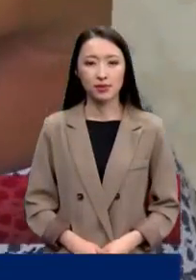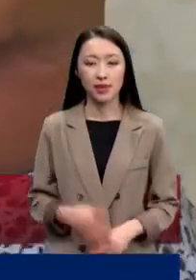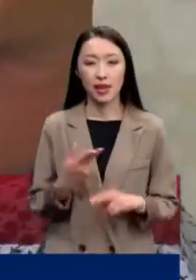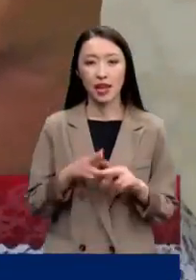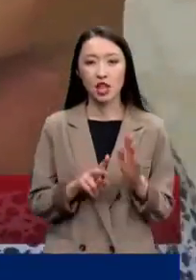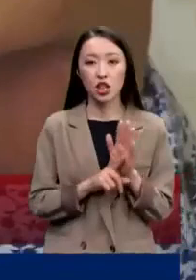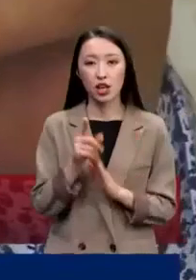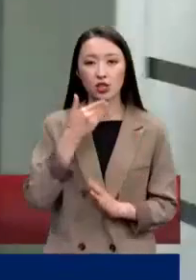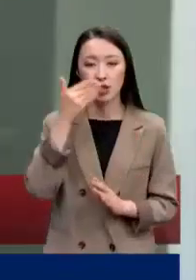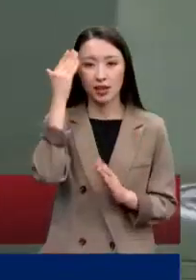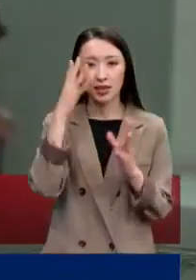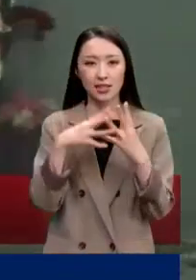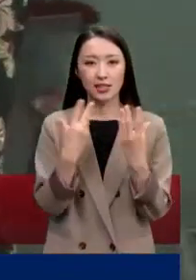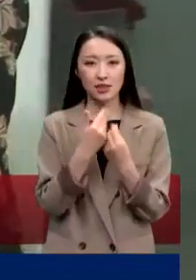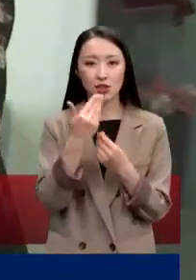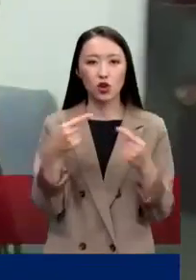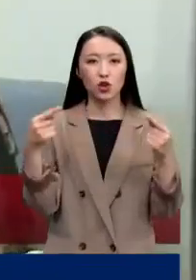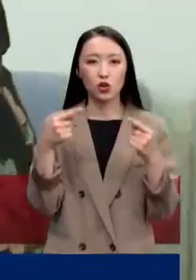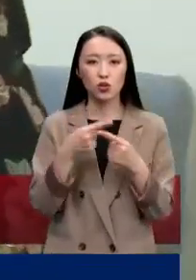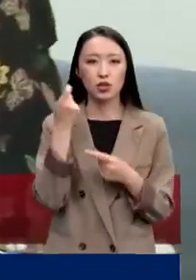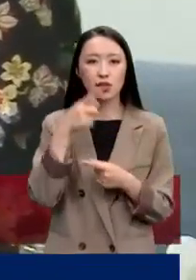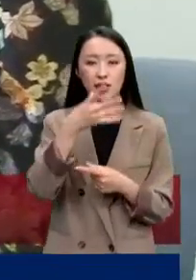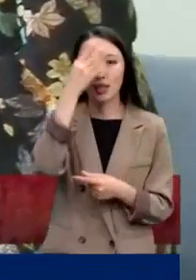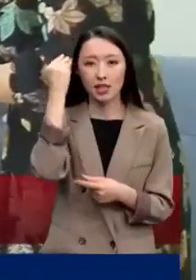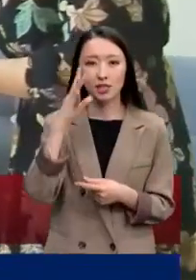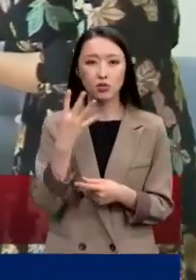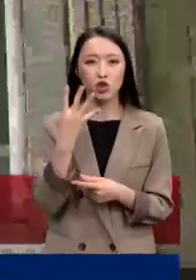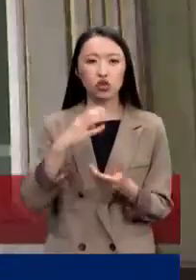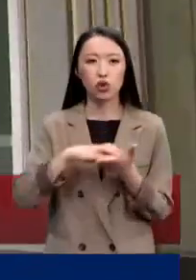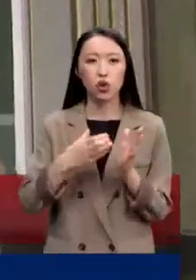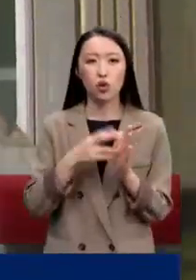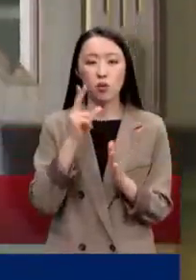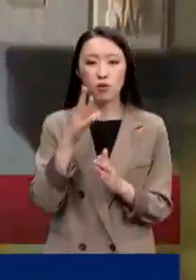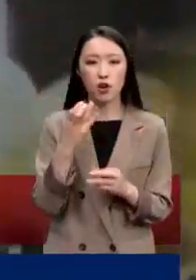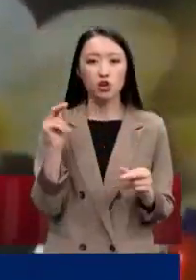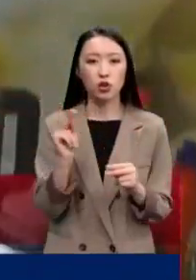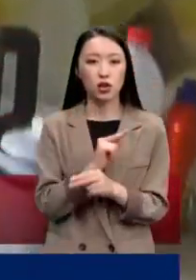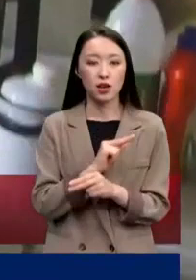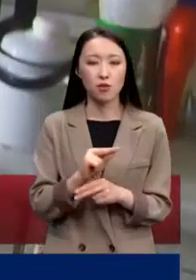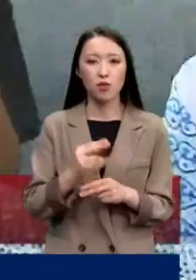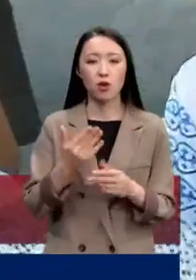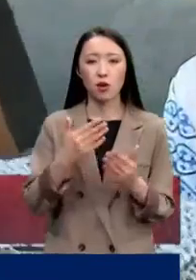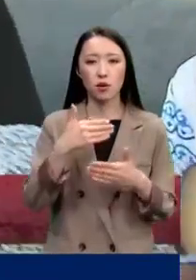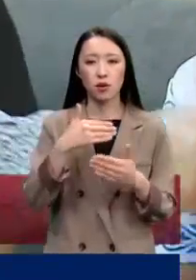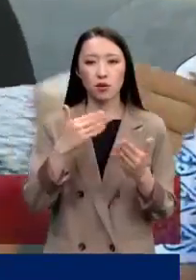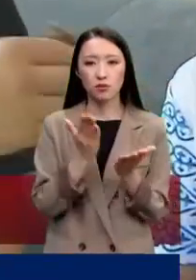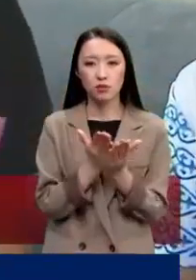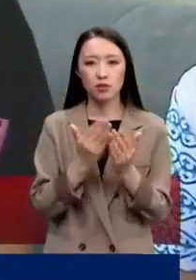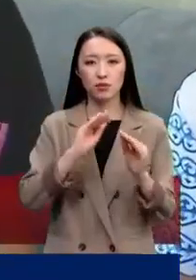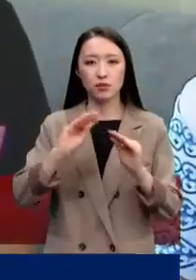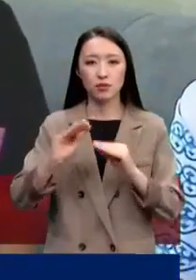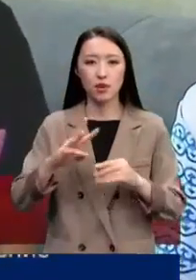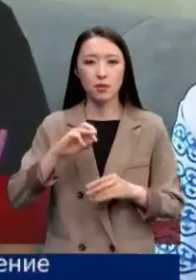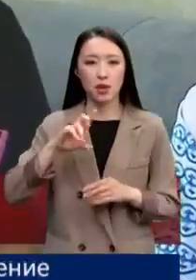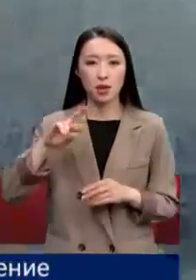Это начало лета, в семье Бахай точно никогда не забудут. 4-комнатная квартира, еще и с ремонтом, мебелью, бытовой техникой в элитном